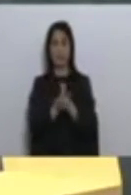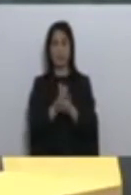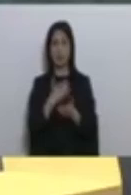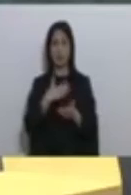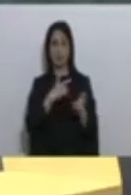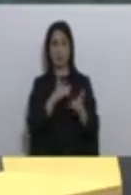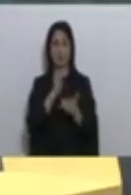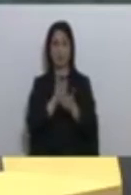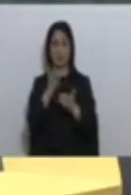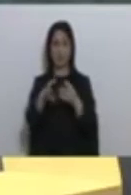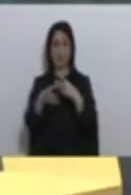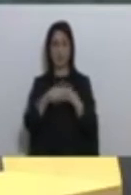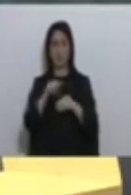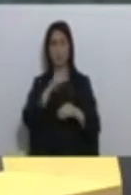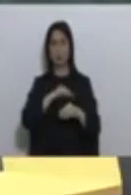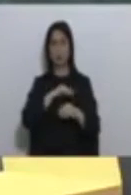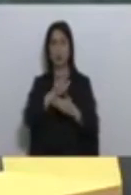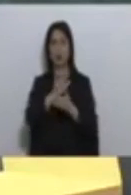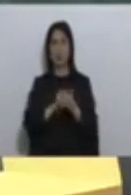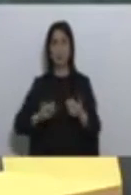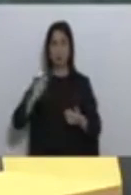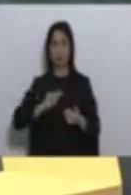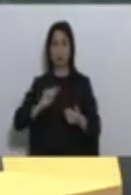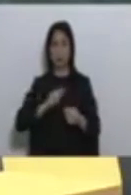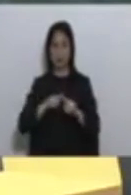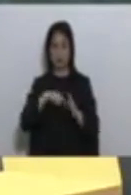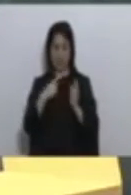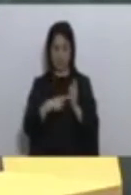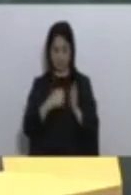me mzadvar tkventan ertat vimushao da gavagzelo mushaoba. Am sakitkhebs. Gmadlobt.